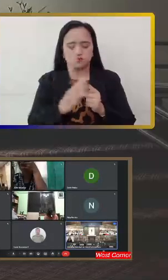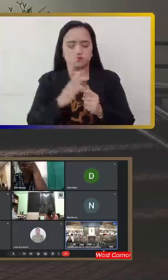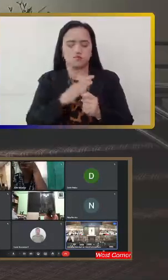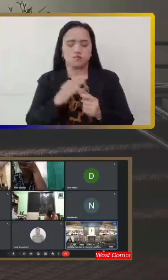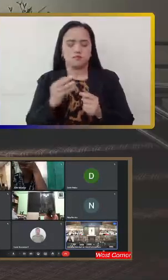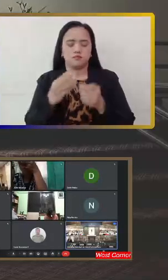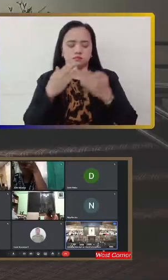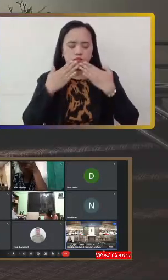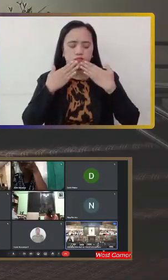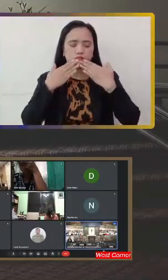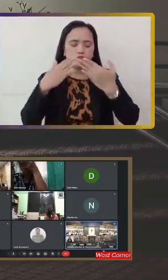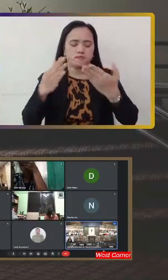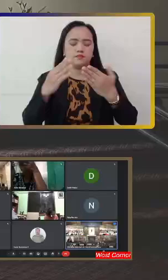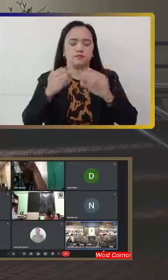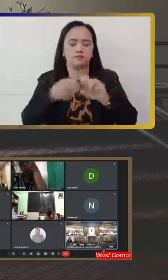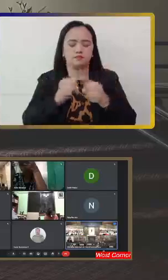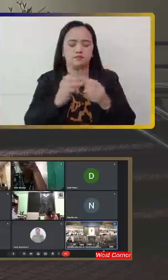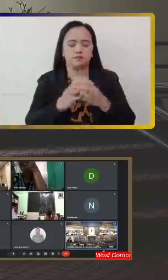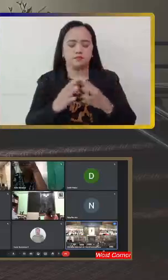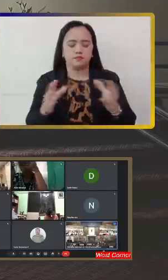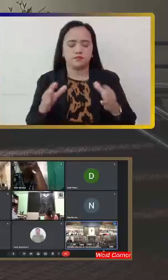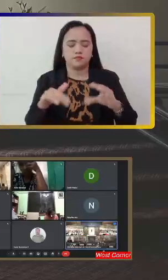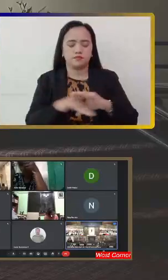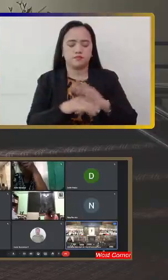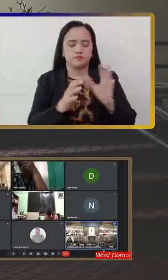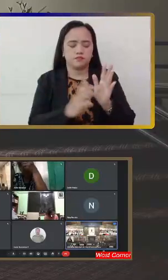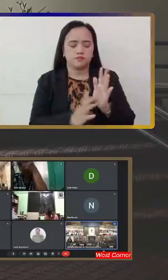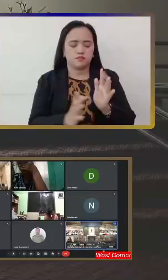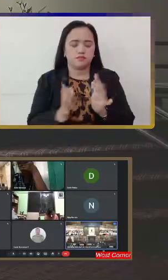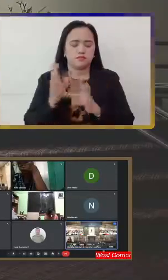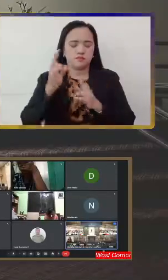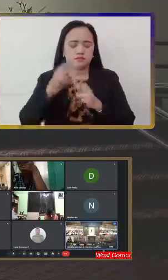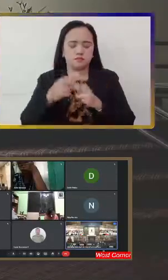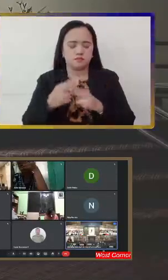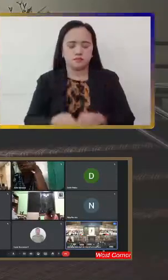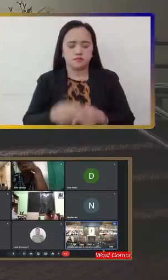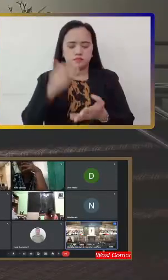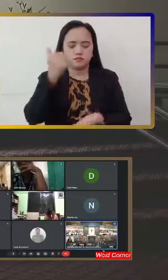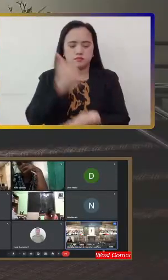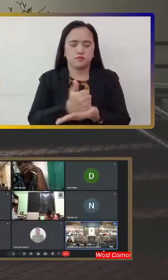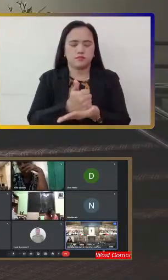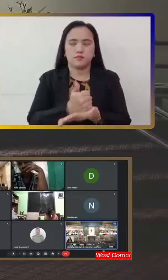Salamat po, Ama. Sa pangalan po ni Jesus. Amen.